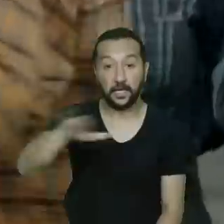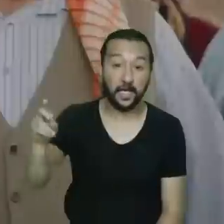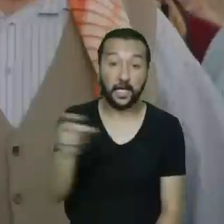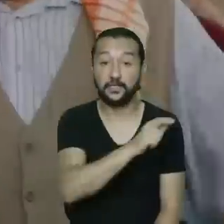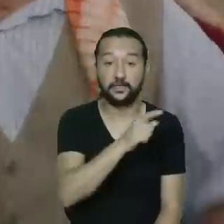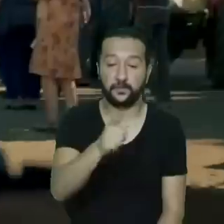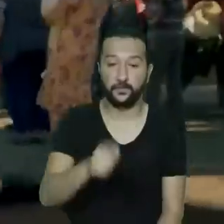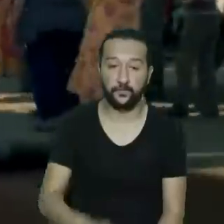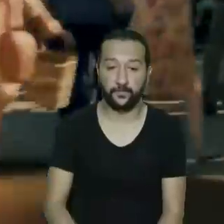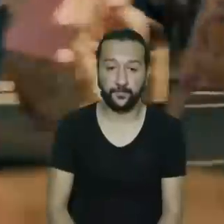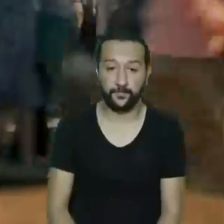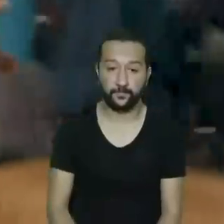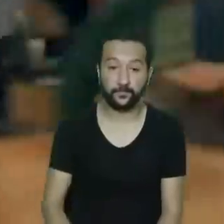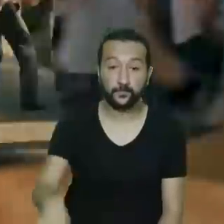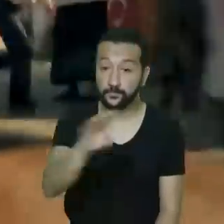kaçın lan.